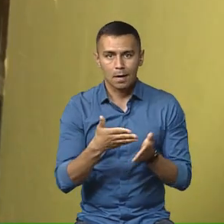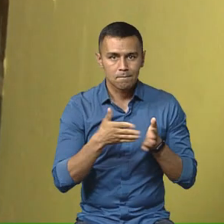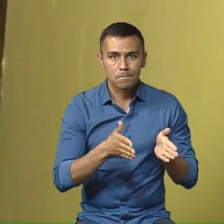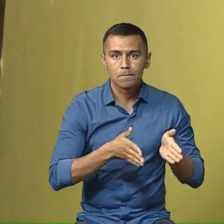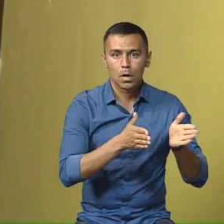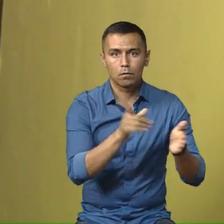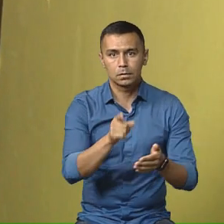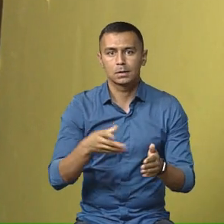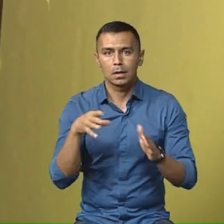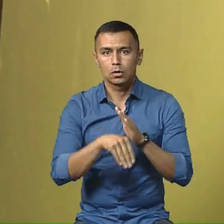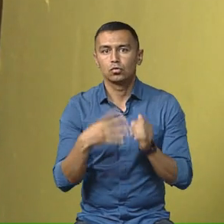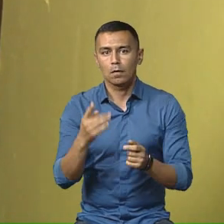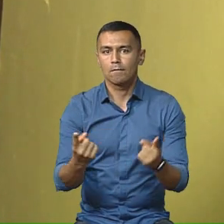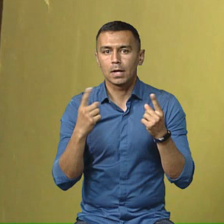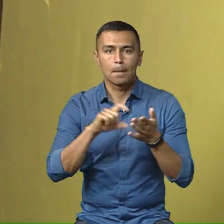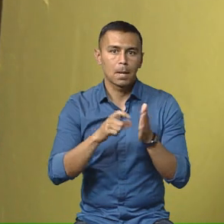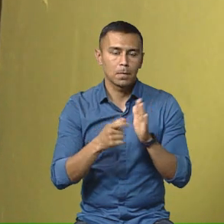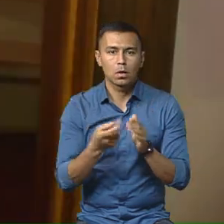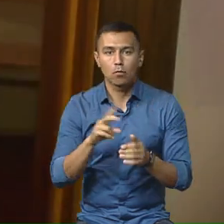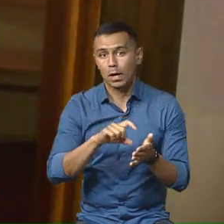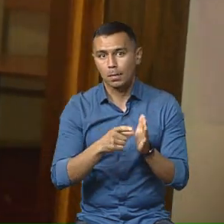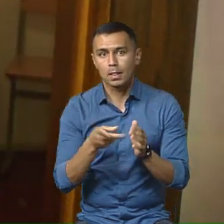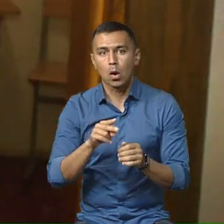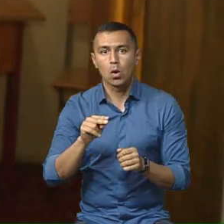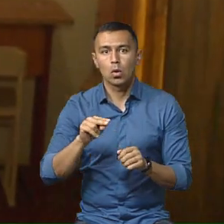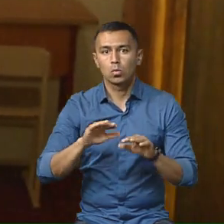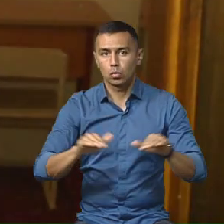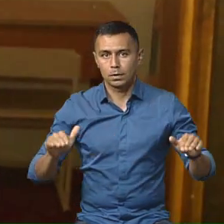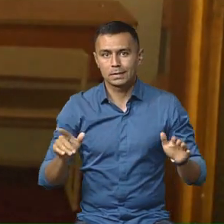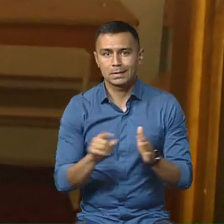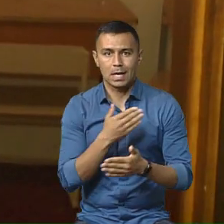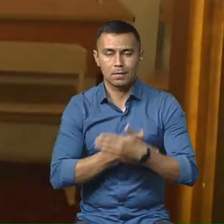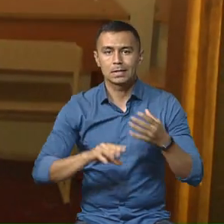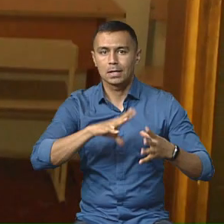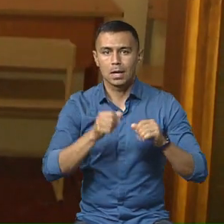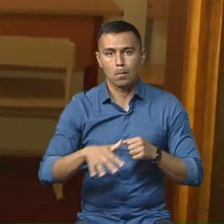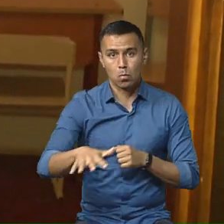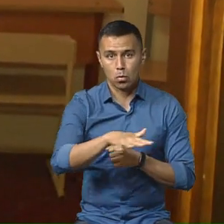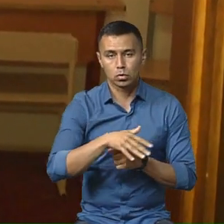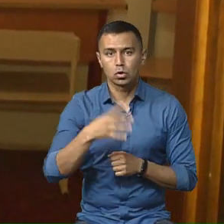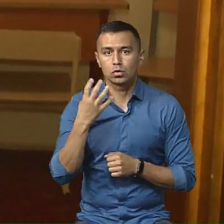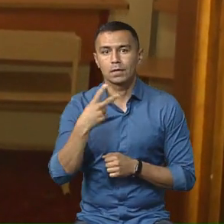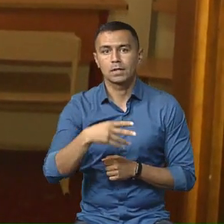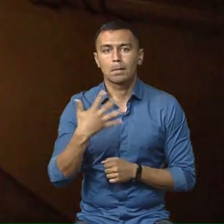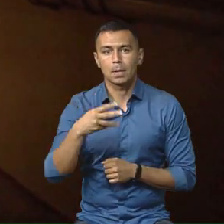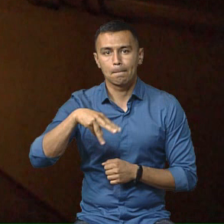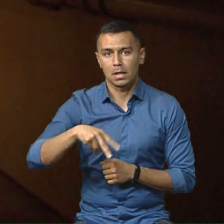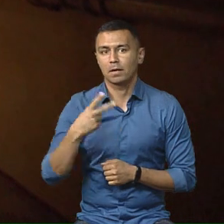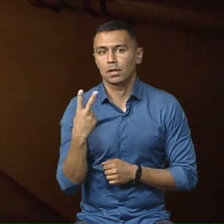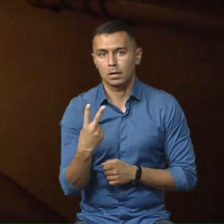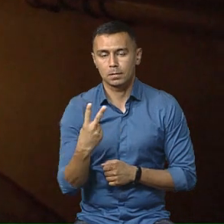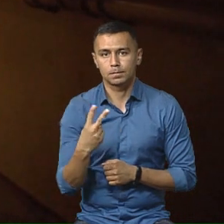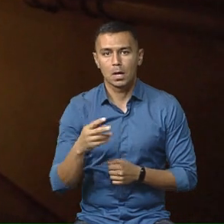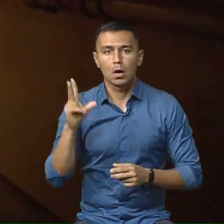Воно складається з 4 великих приміщень, 2 кімнат для учнів з інвалідністю. Загальна площа сховища 425 квадратних метрів